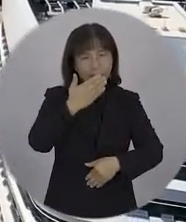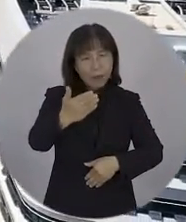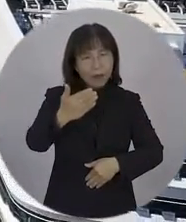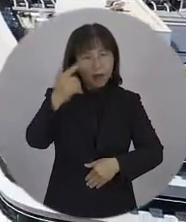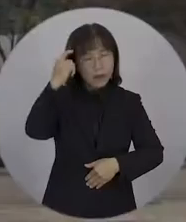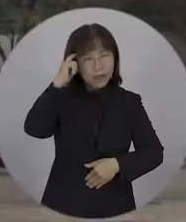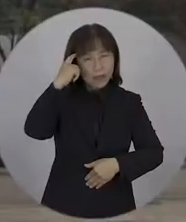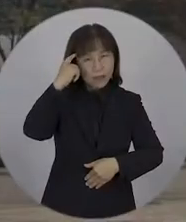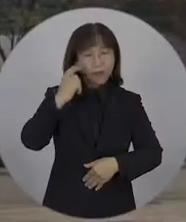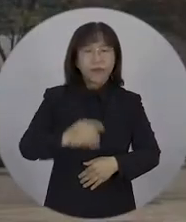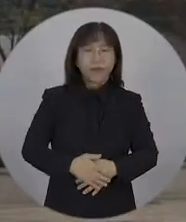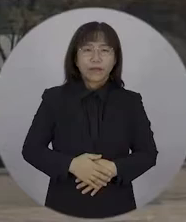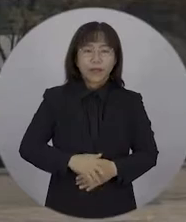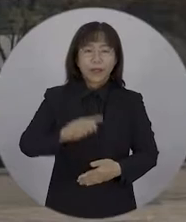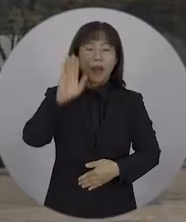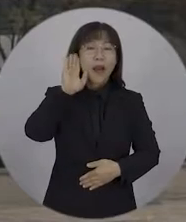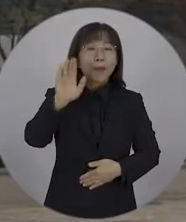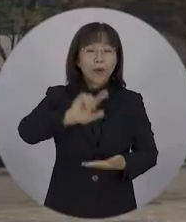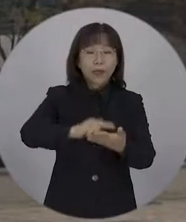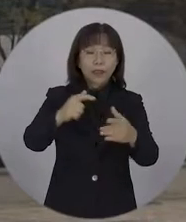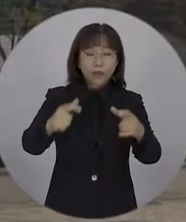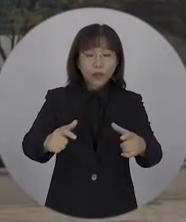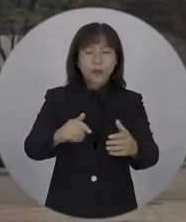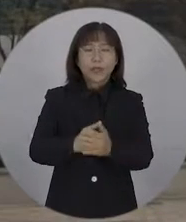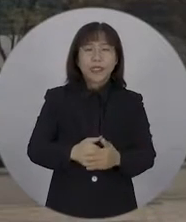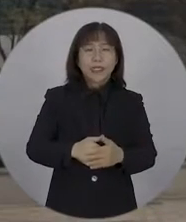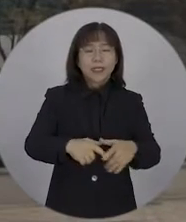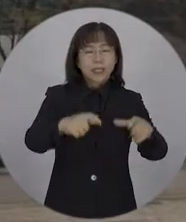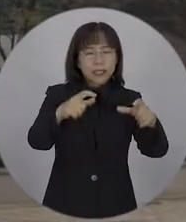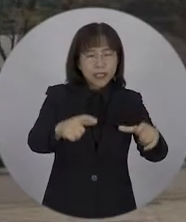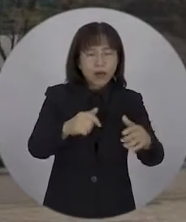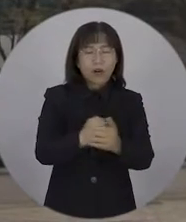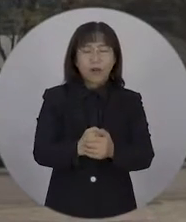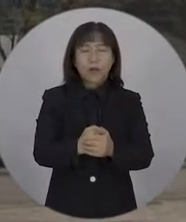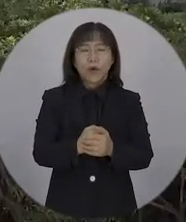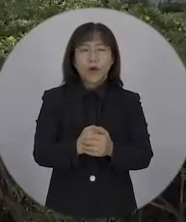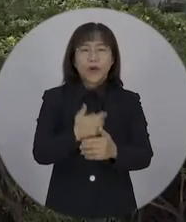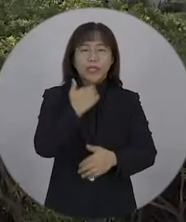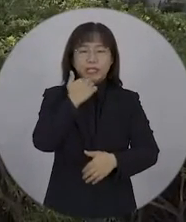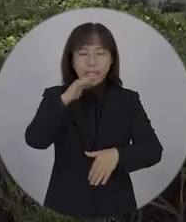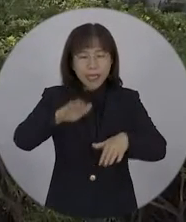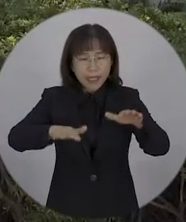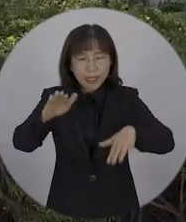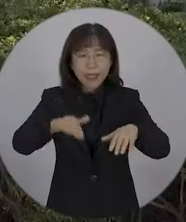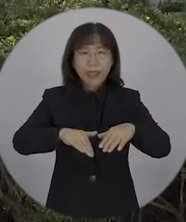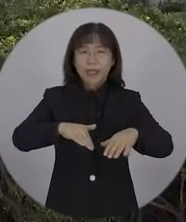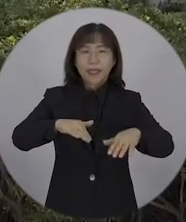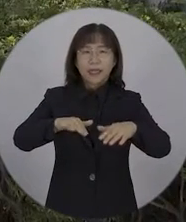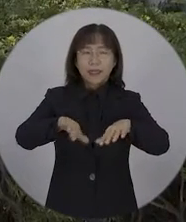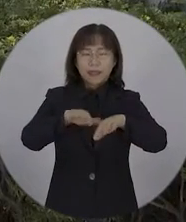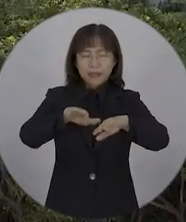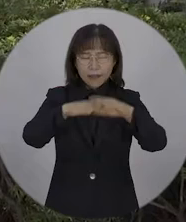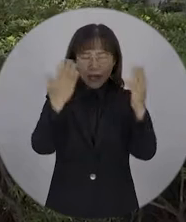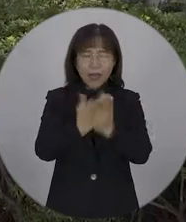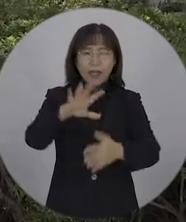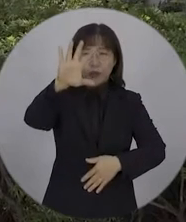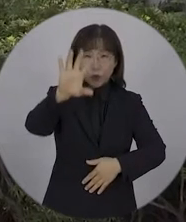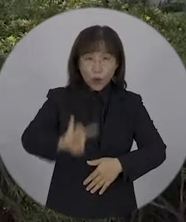있습니다. 앞으로도 강서구는 지역, 세대, 계층 간 모두가 어우러지는 조화로운 성장을 통해